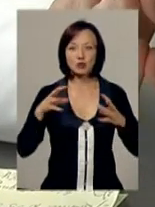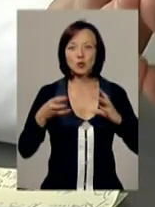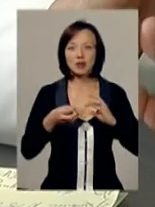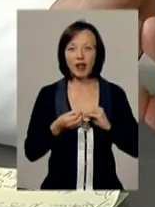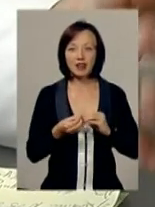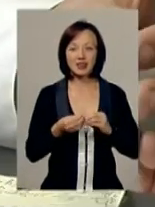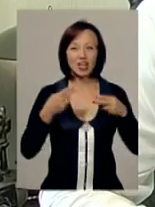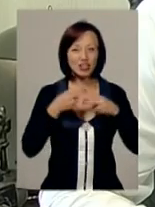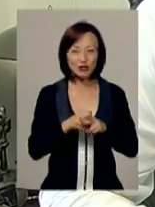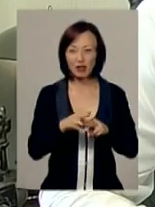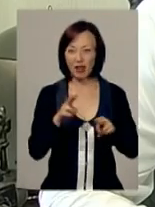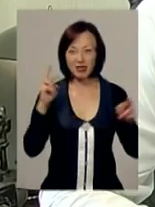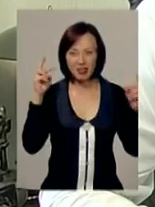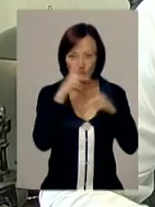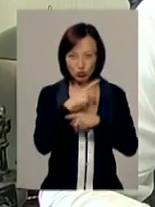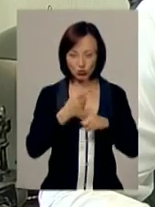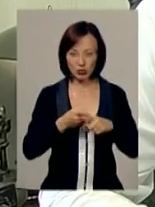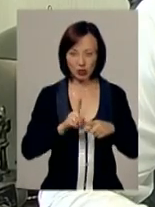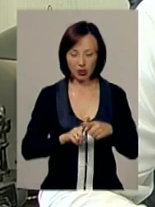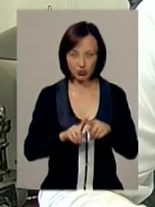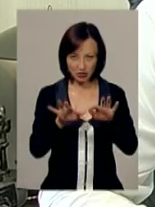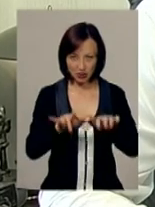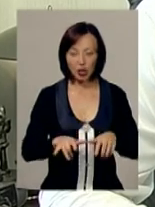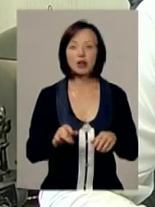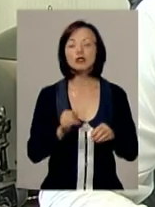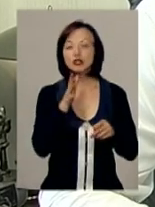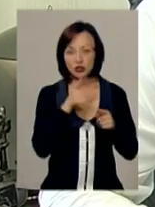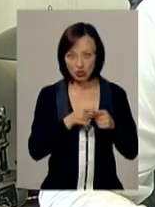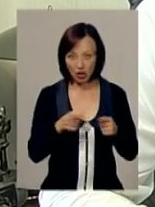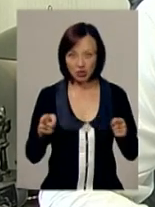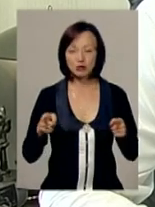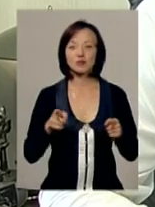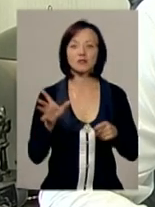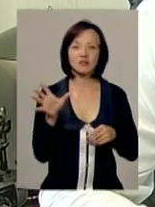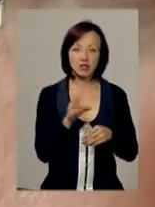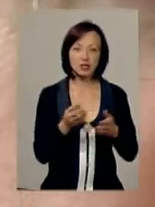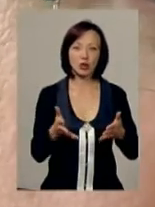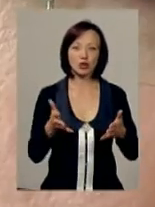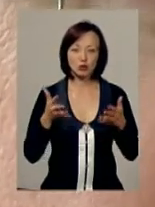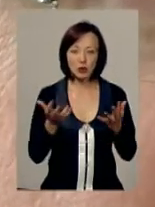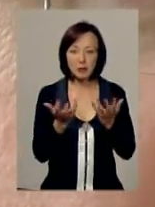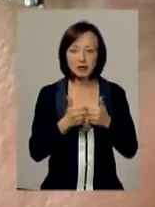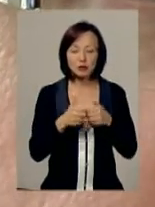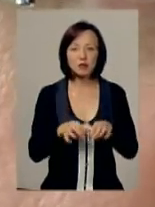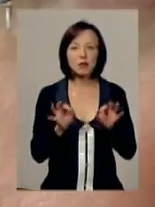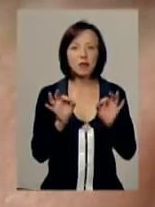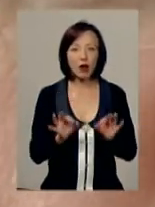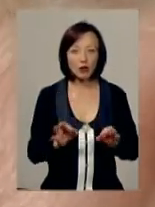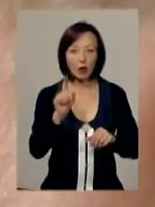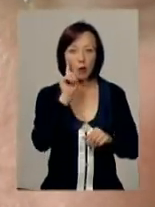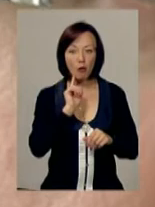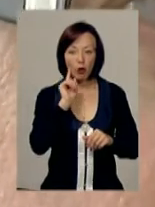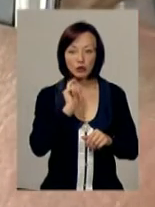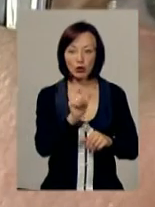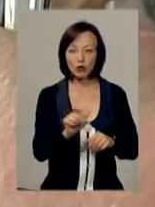технічної недосконалості, стверджує Віталій Рейда. І додає, з часом газівники і абоненти все з'ясують і підрахують правильно. А поки